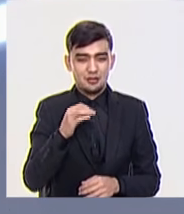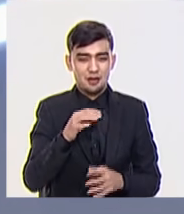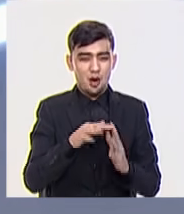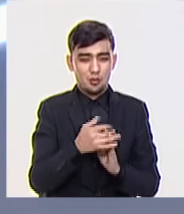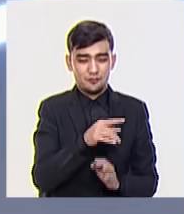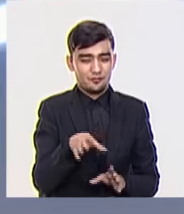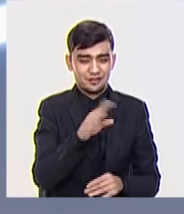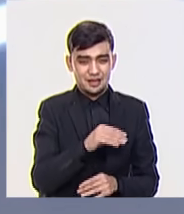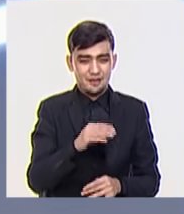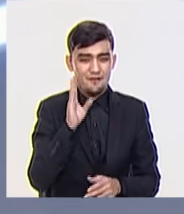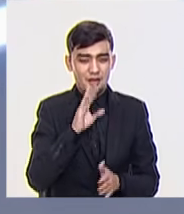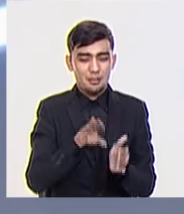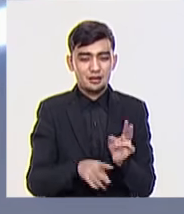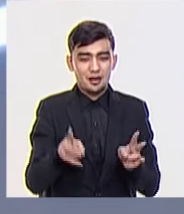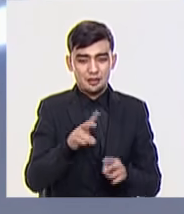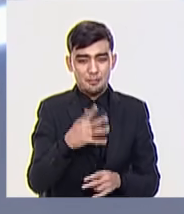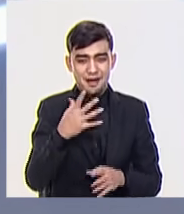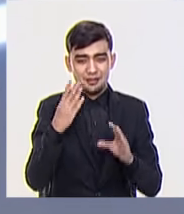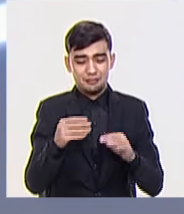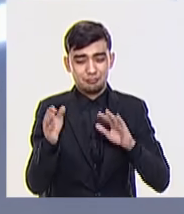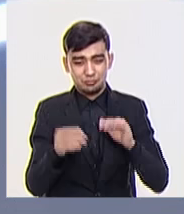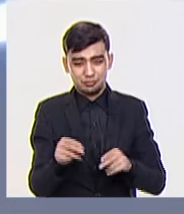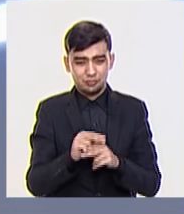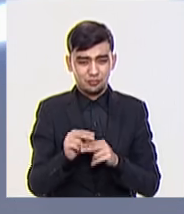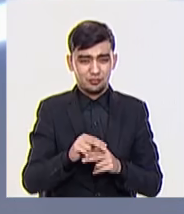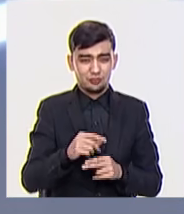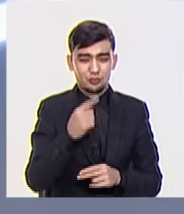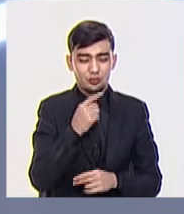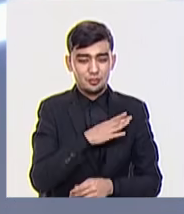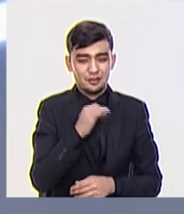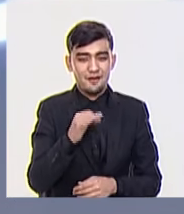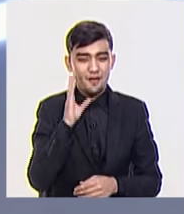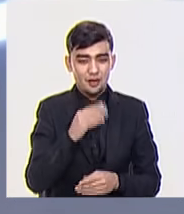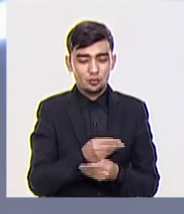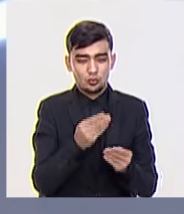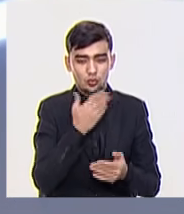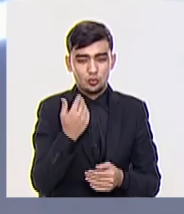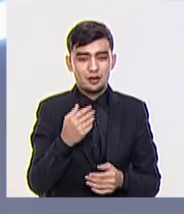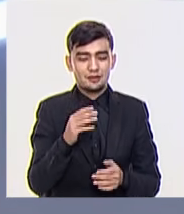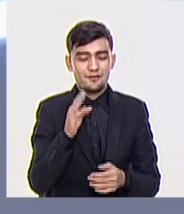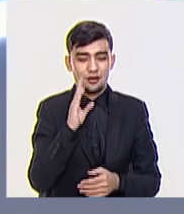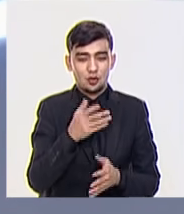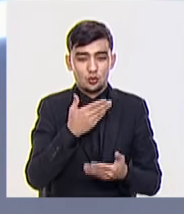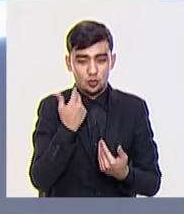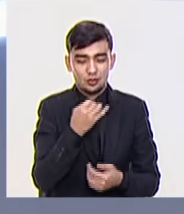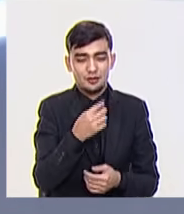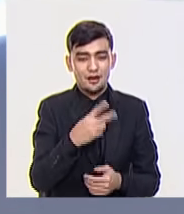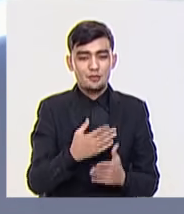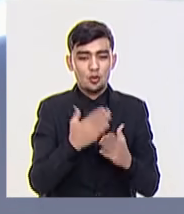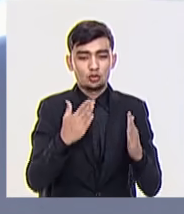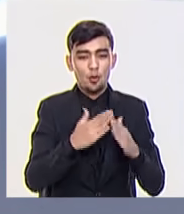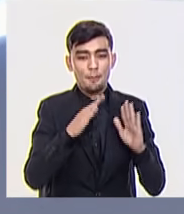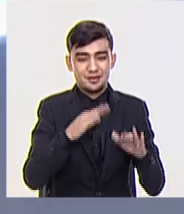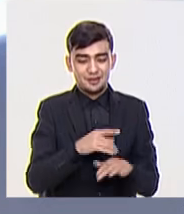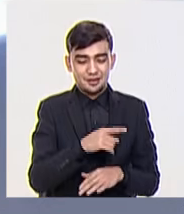жүріп, 5 күн өткен кезде әрең жөнделген. Алайда ауыз су әлі берілген жоқ. Судың жоқтығынан 20-дан астам тұрғын үйді